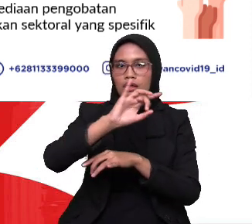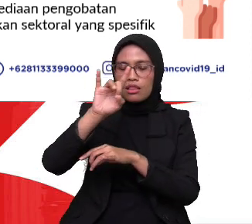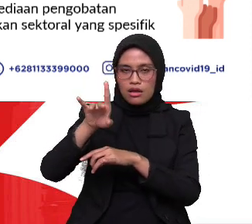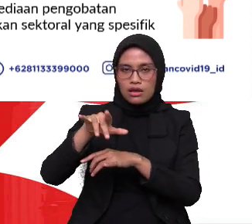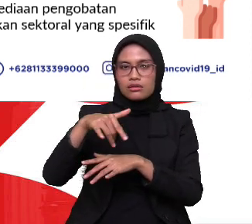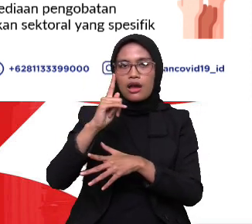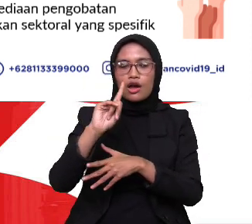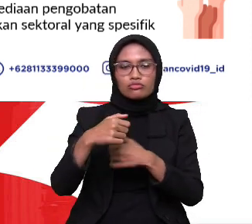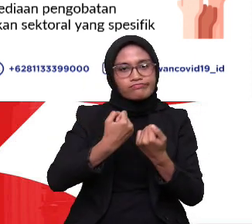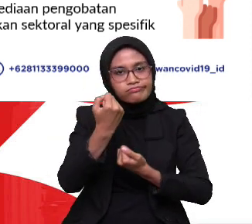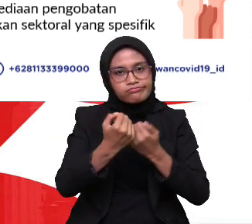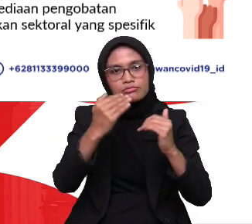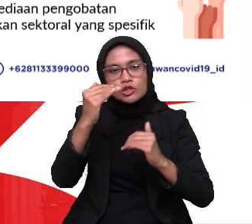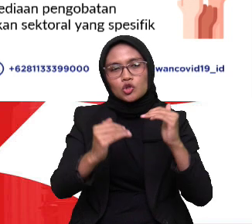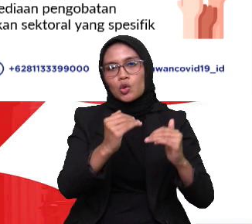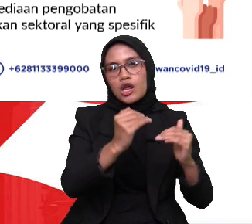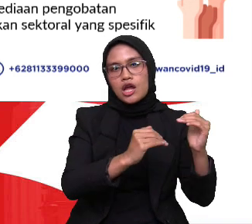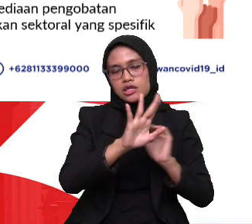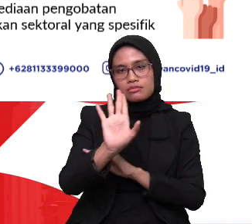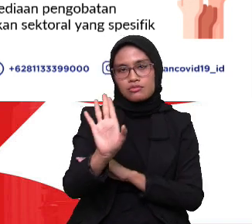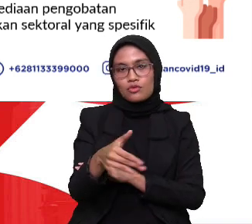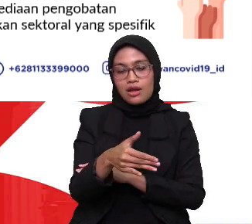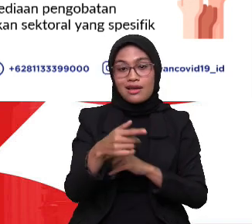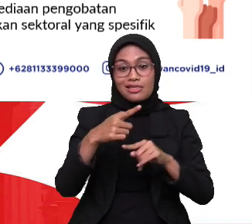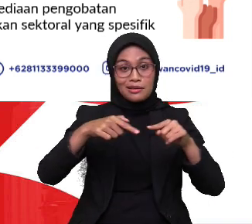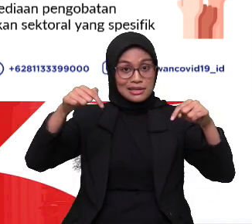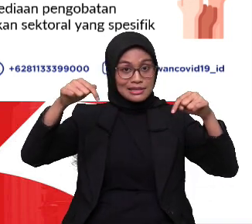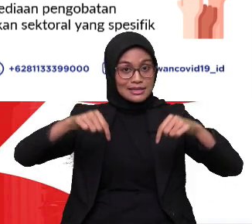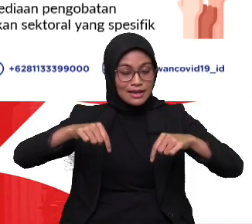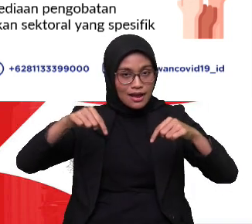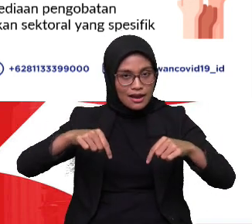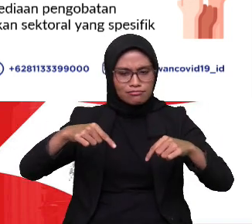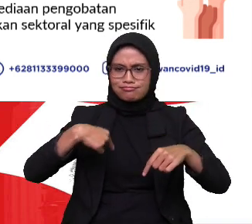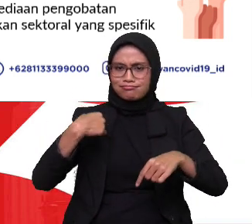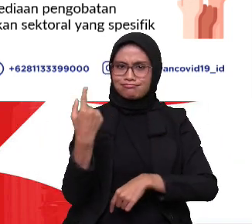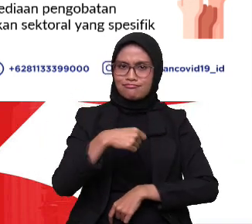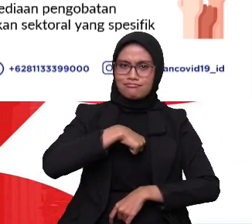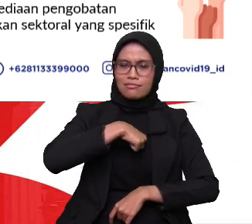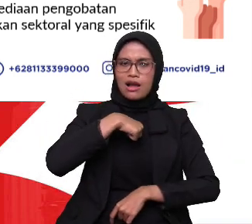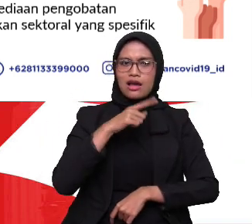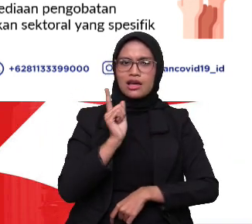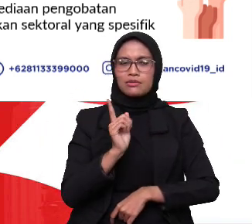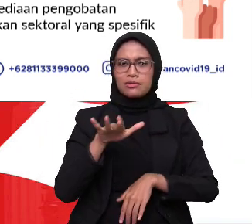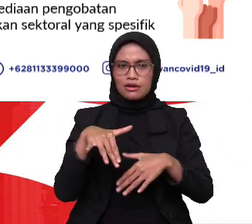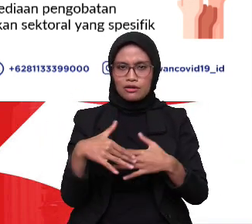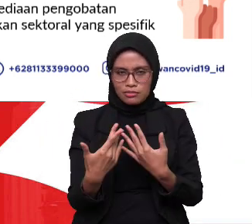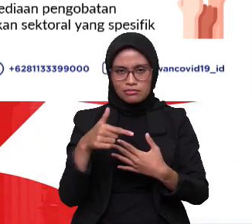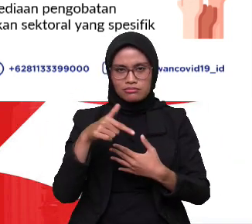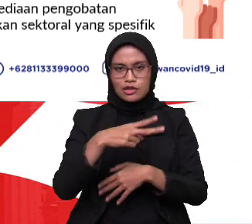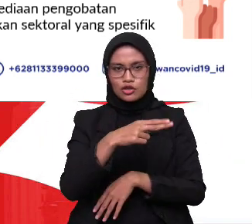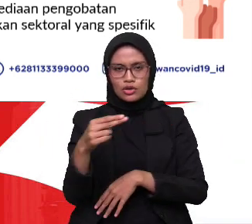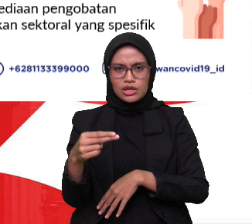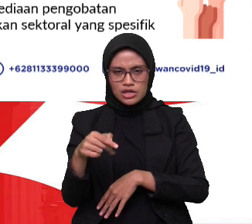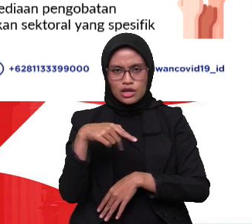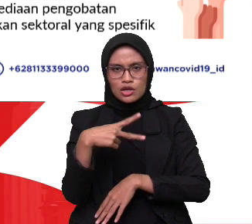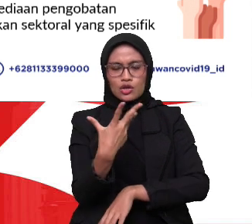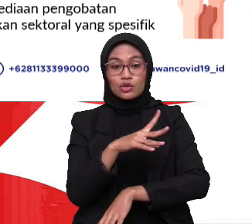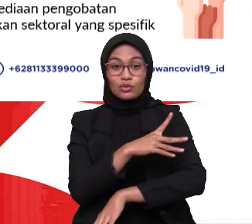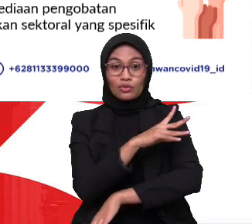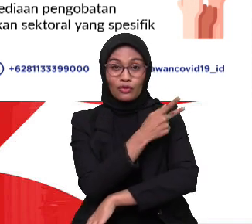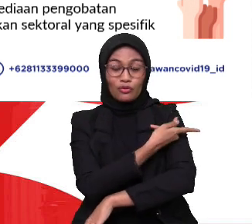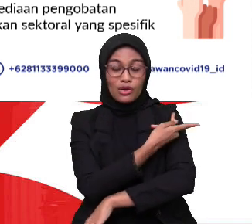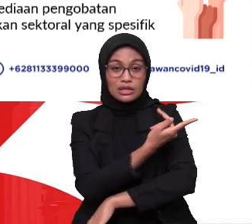alhasil saat ini Kita patut berbangga karena Indonesia menjadi negara dengan jumlah Gresik vaksin yang diberikan terbesar